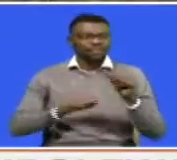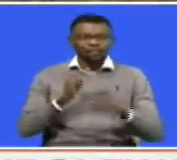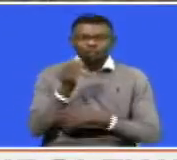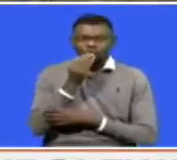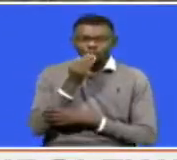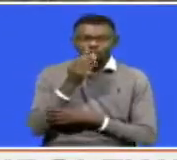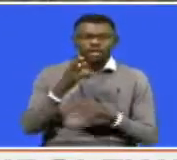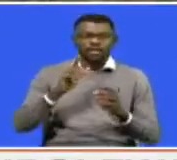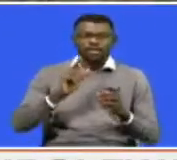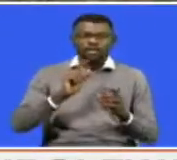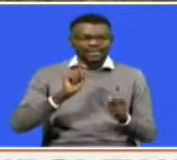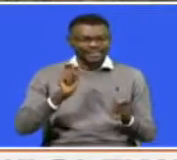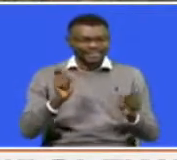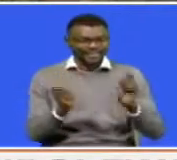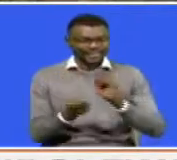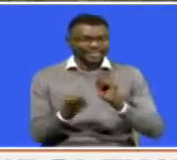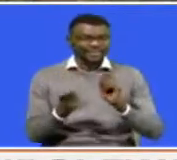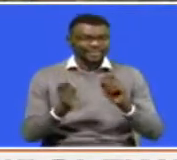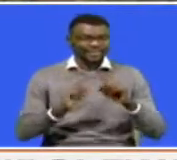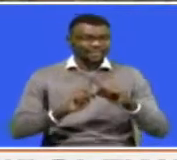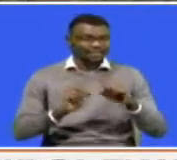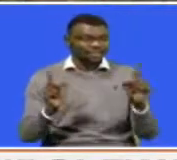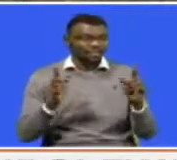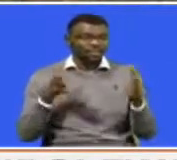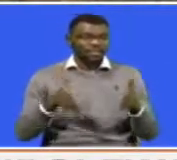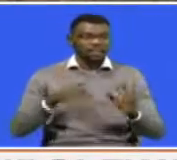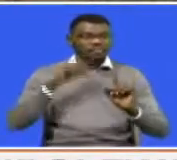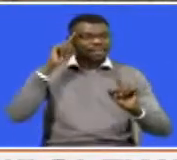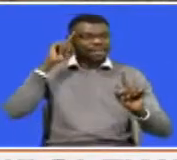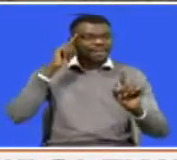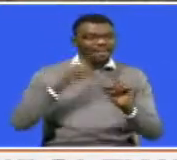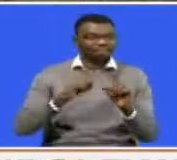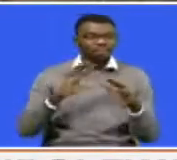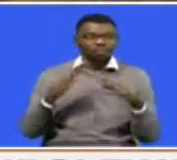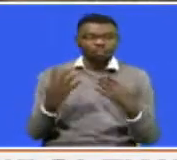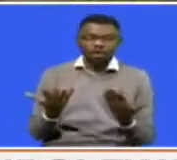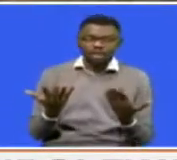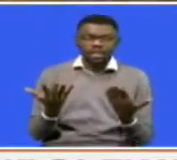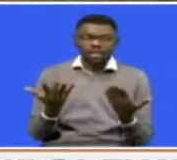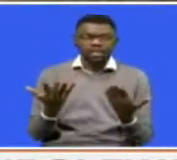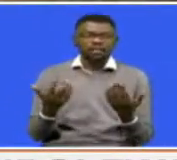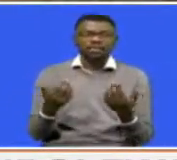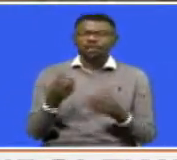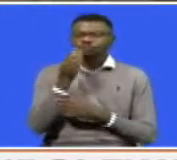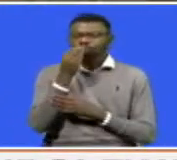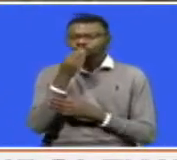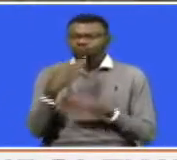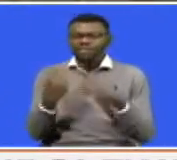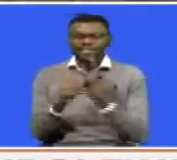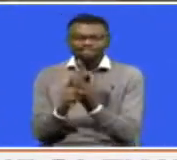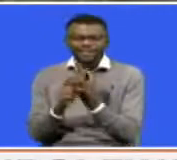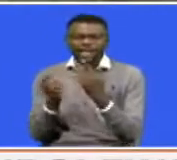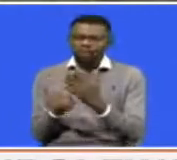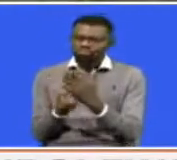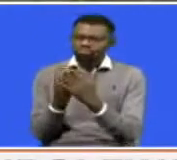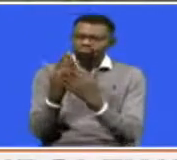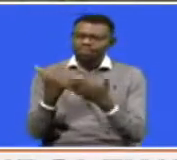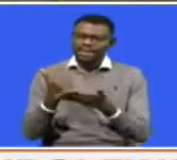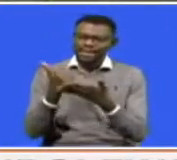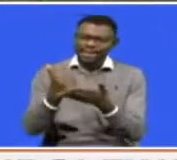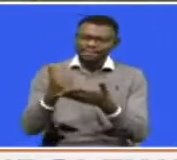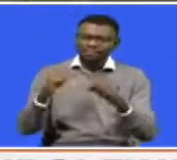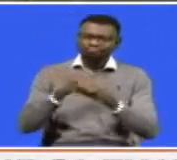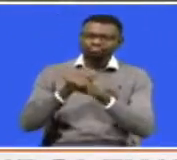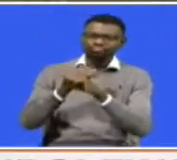vilivyobadilishwa msimbojeni. Hatua hiyo pia inalenga kupiga upatu ukuzaji wa mimea iliyo na uwezo kustahimili magonjwa